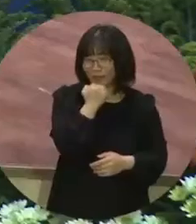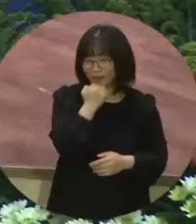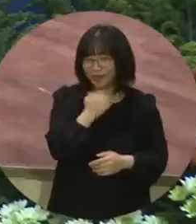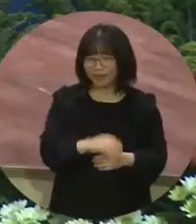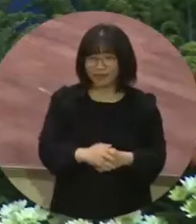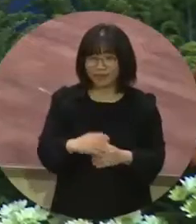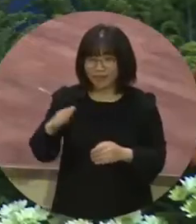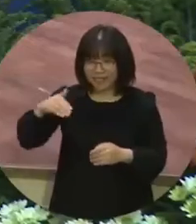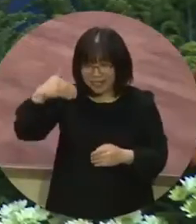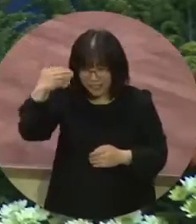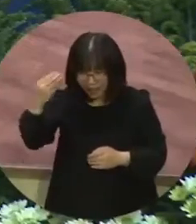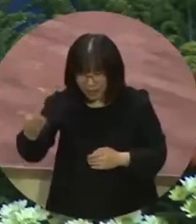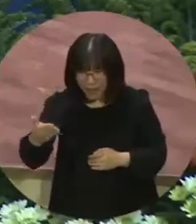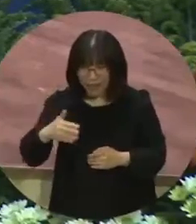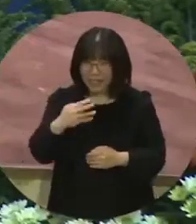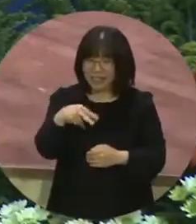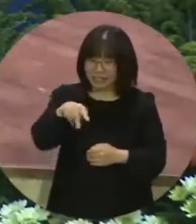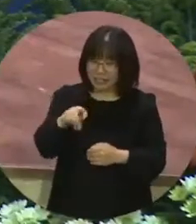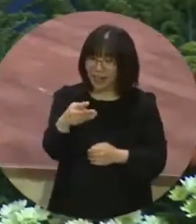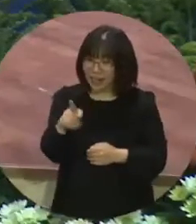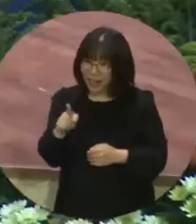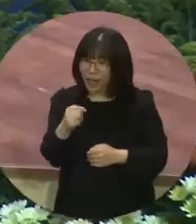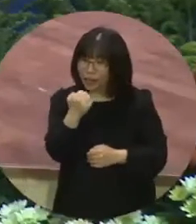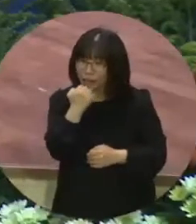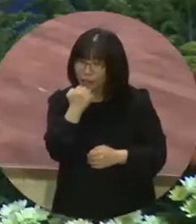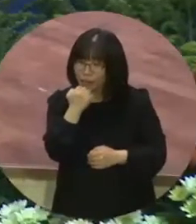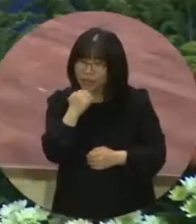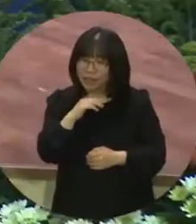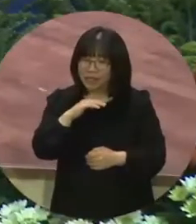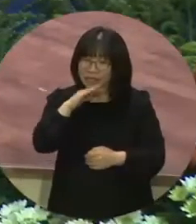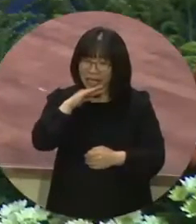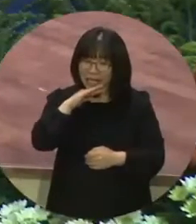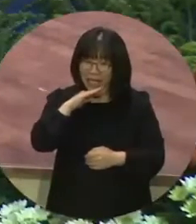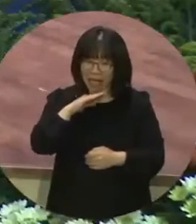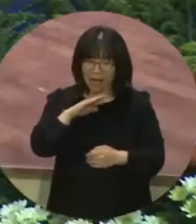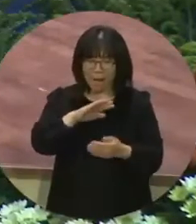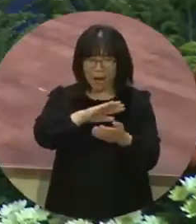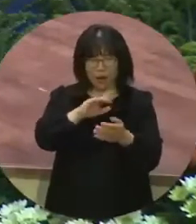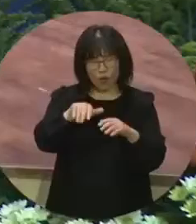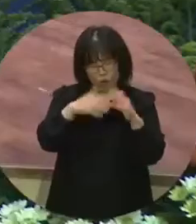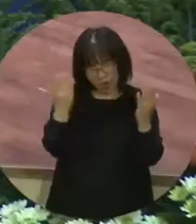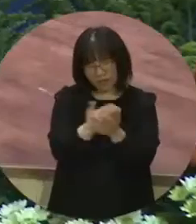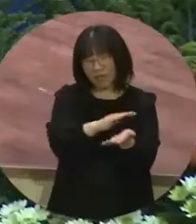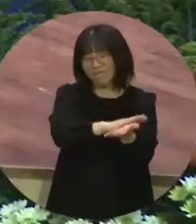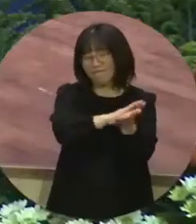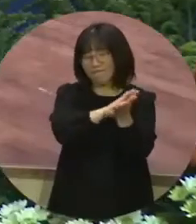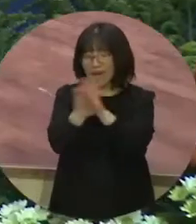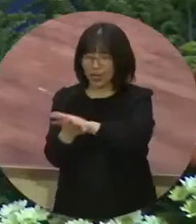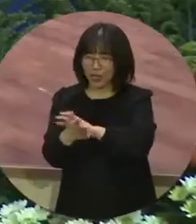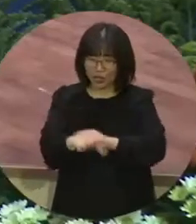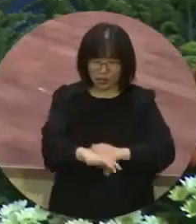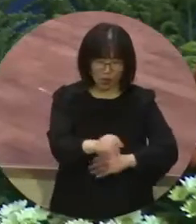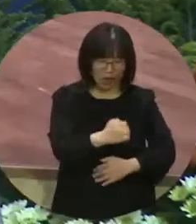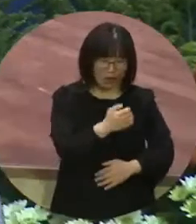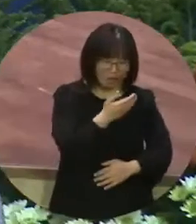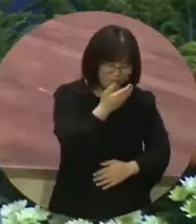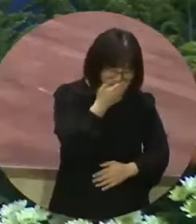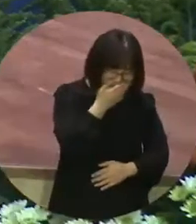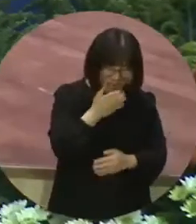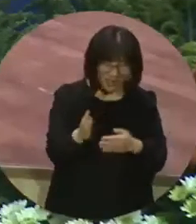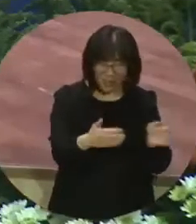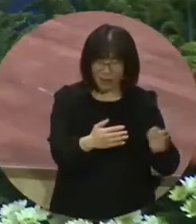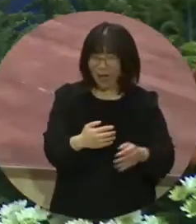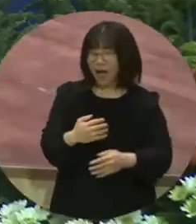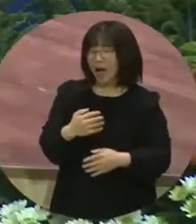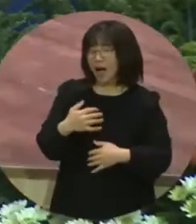그런데 본문에 보면 사라의 웃음이 뭐요? 180도 바뀌었어요. 180도. 하나님이 나를 웃게